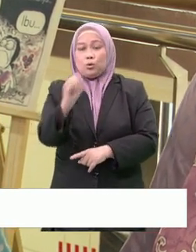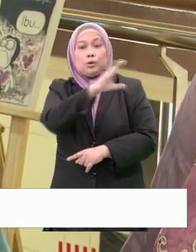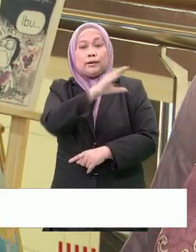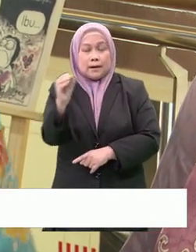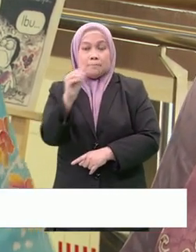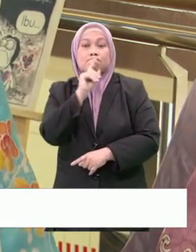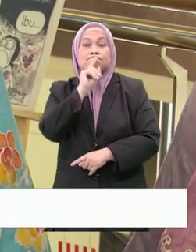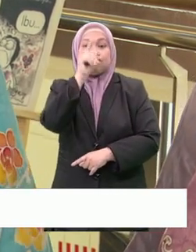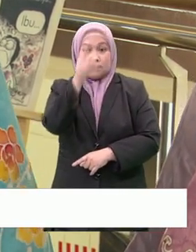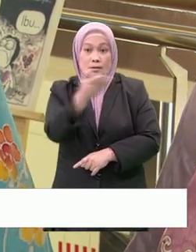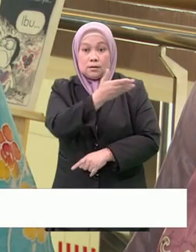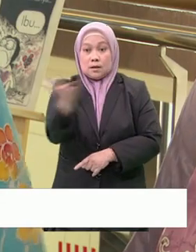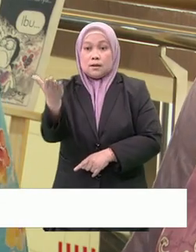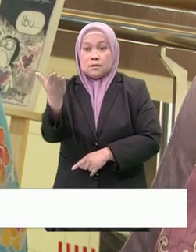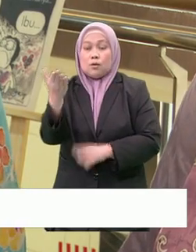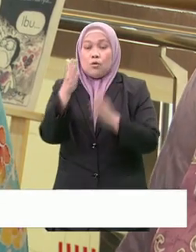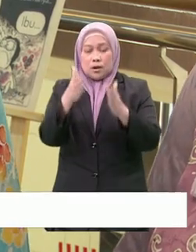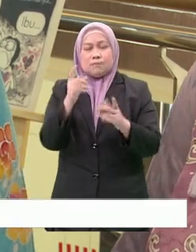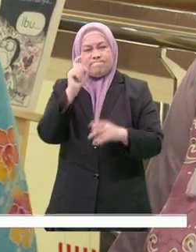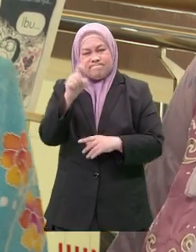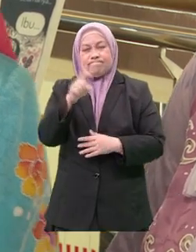Memang mereka yang memerlukan